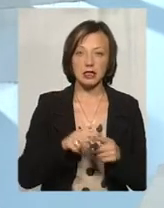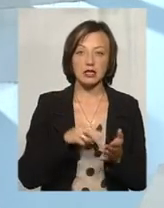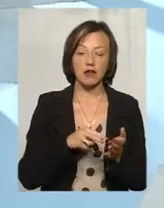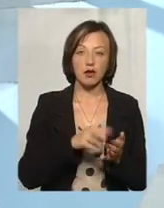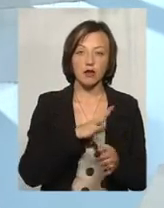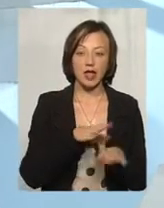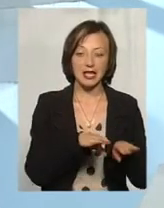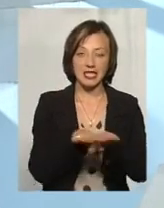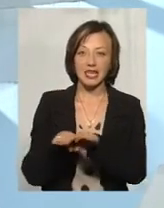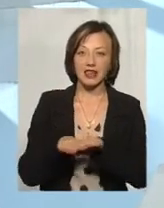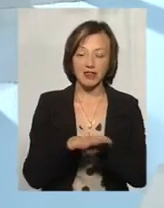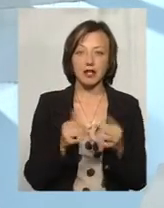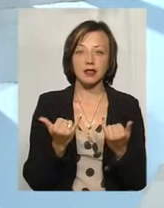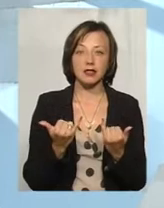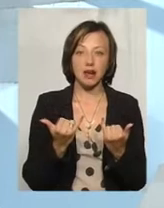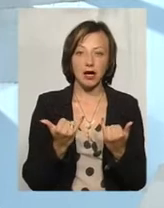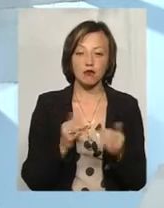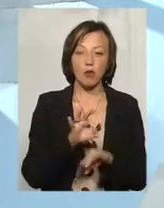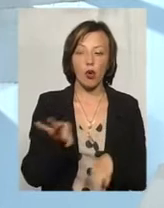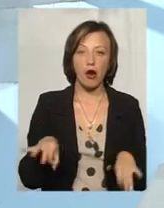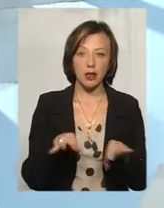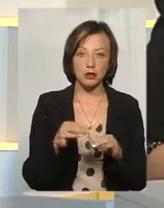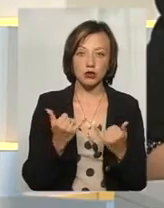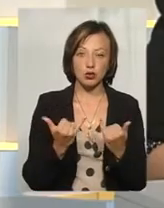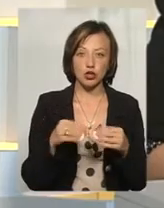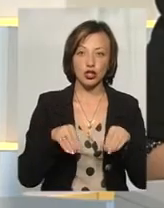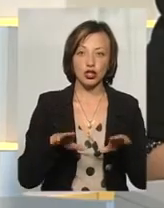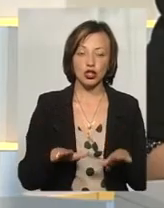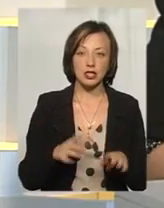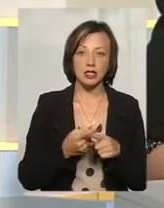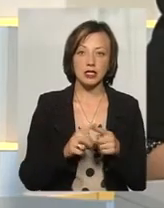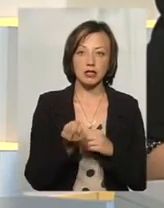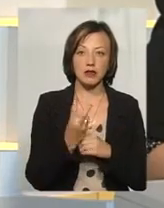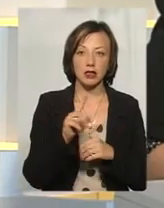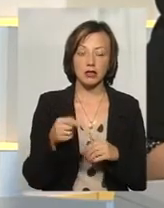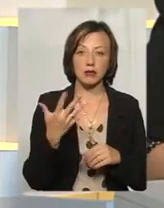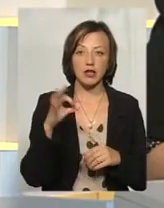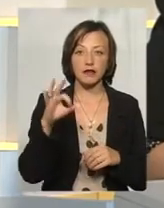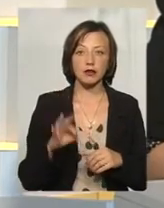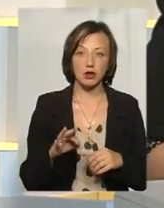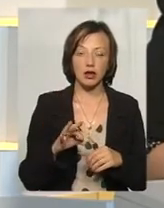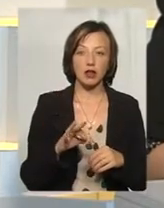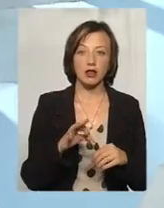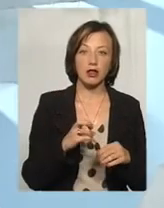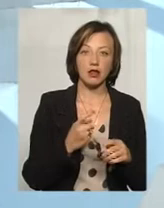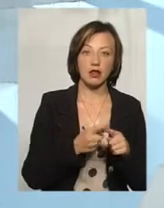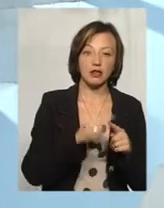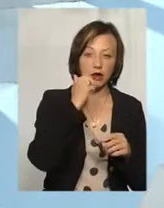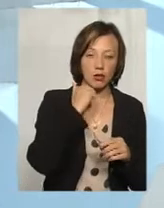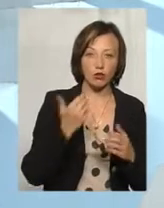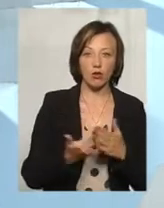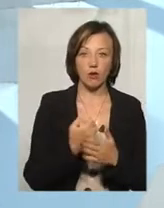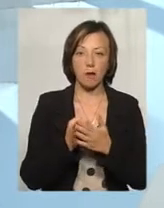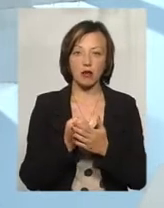була зрівнена, і вона зараз в проєкті з сьогодні рішення – це 12,5% як на стару, так і на нову базу